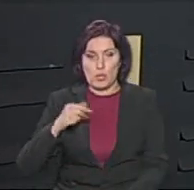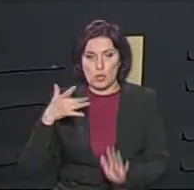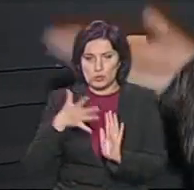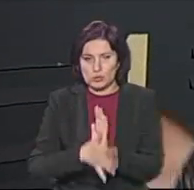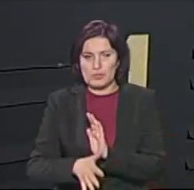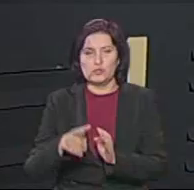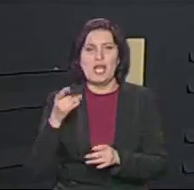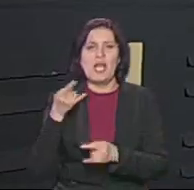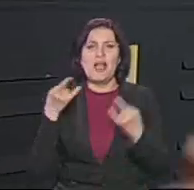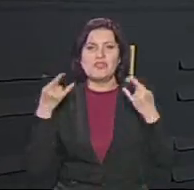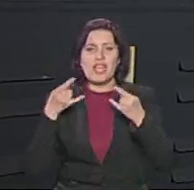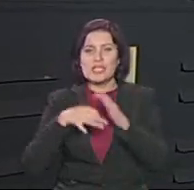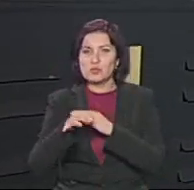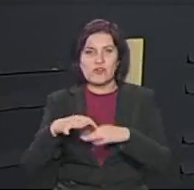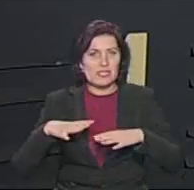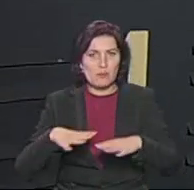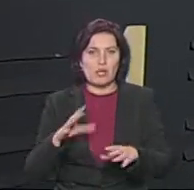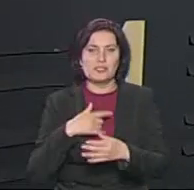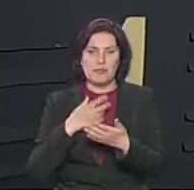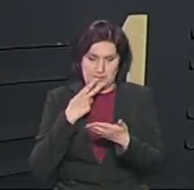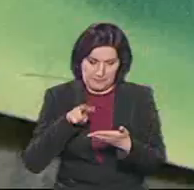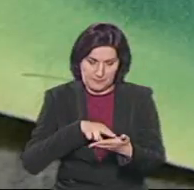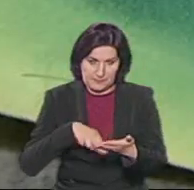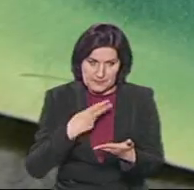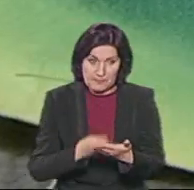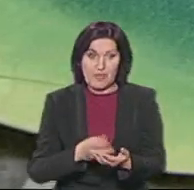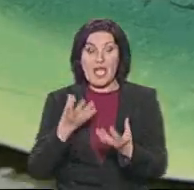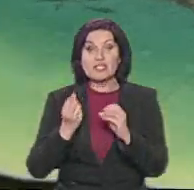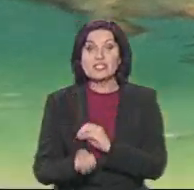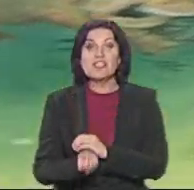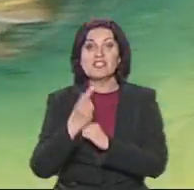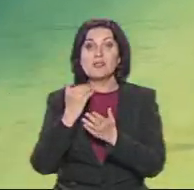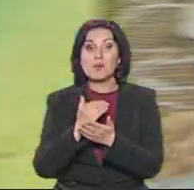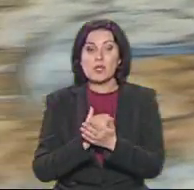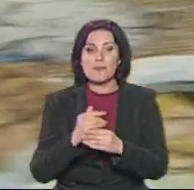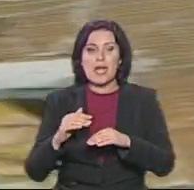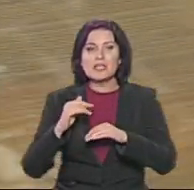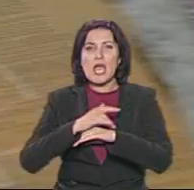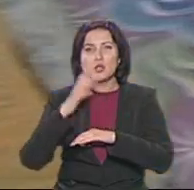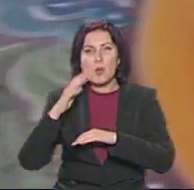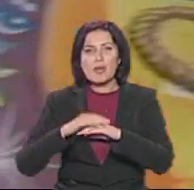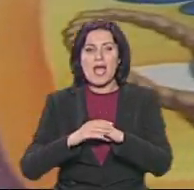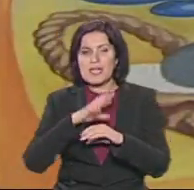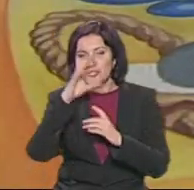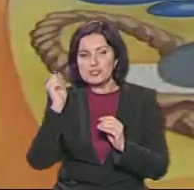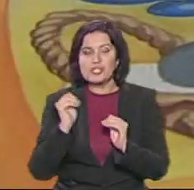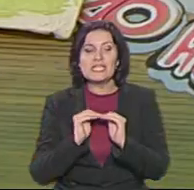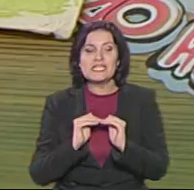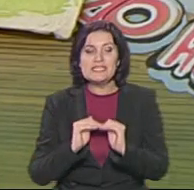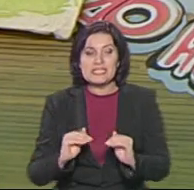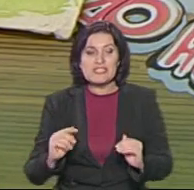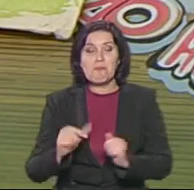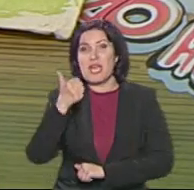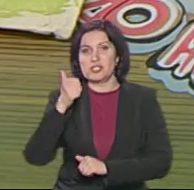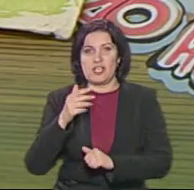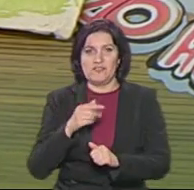розуміємо, що телесуфлера ще не було, треба дивитися було в свої нотаточки. А ще з'явилася програма «На добраніч, діти», перша в усьому Радянському